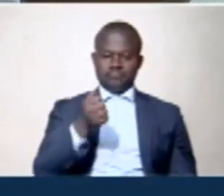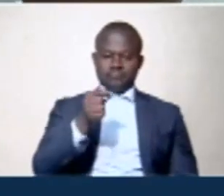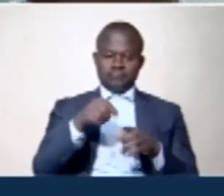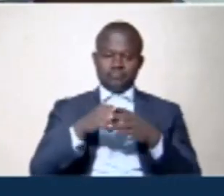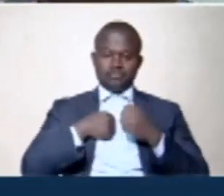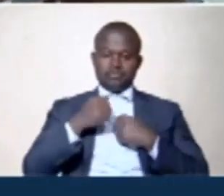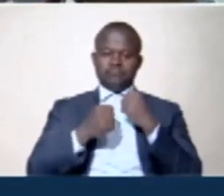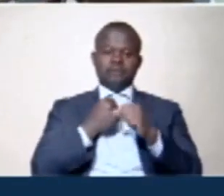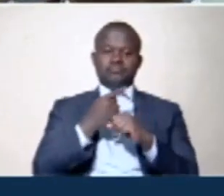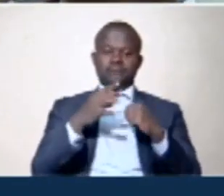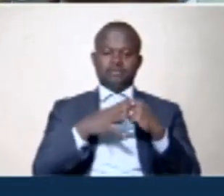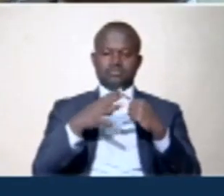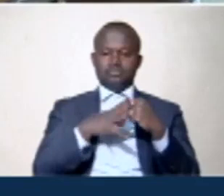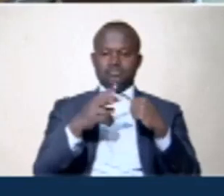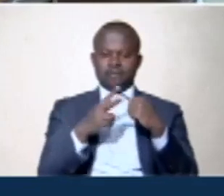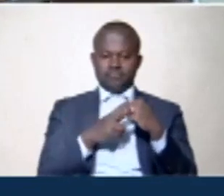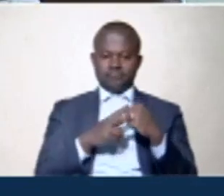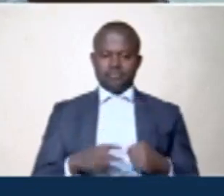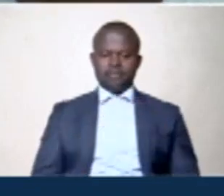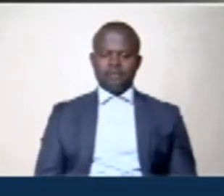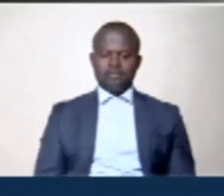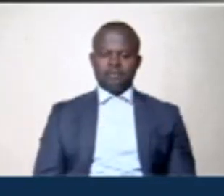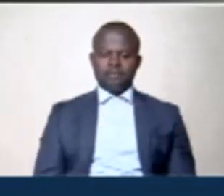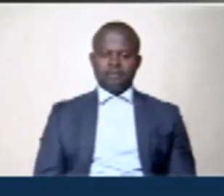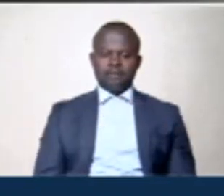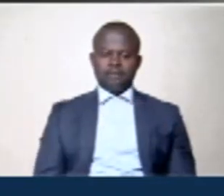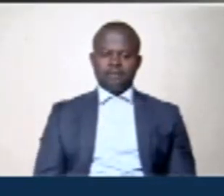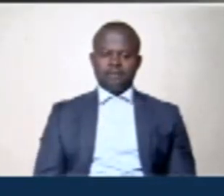mwaka w'1997.